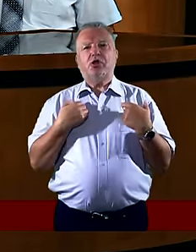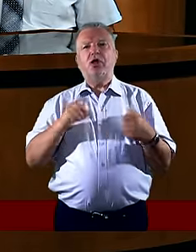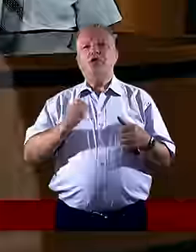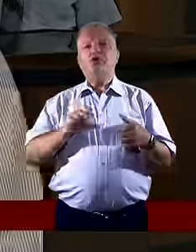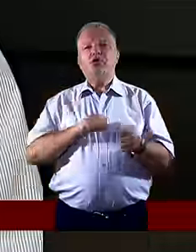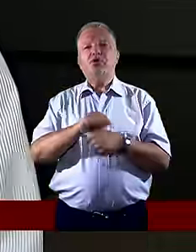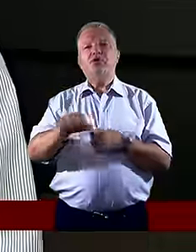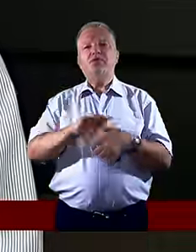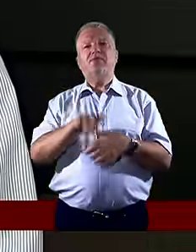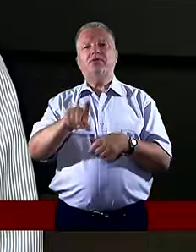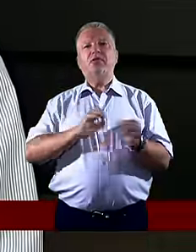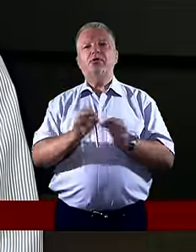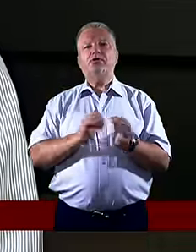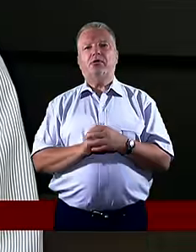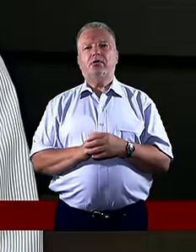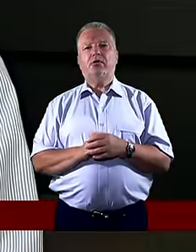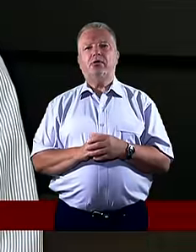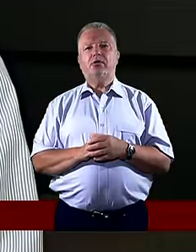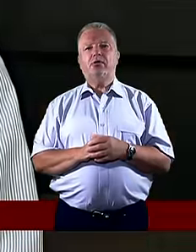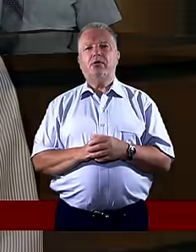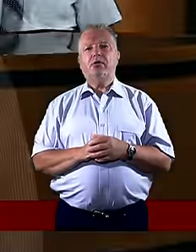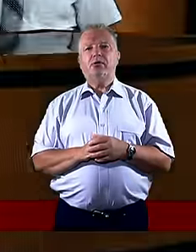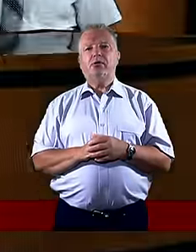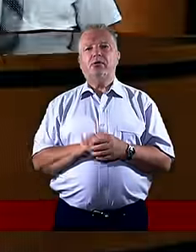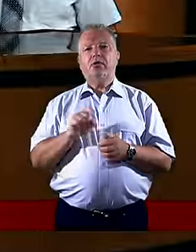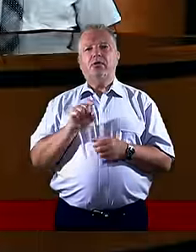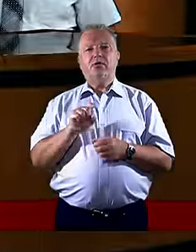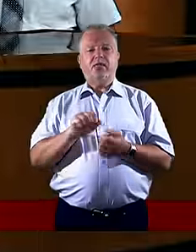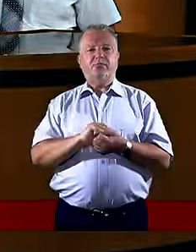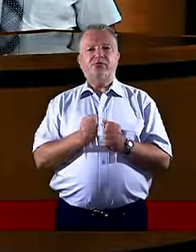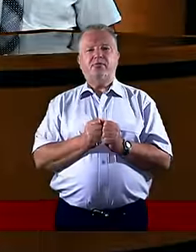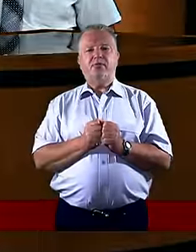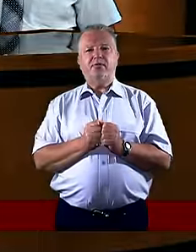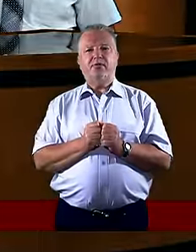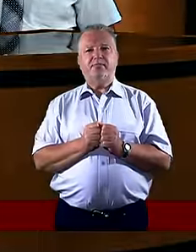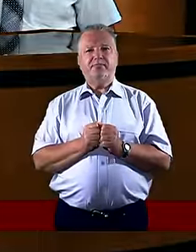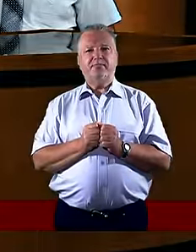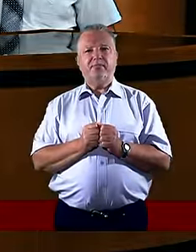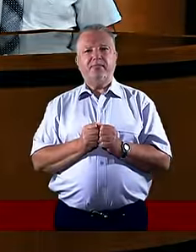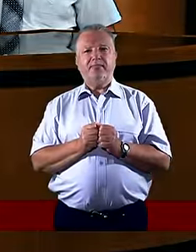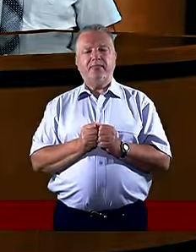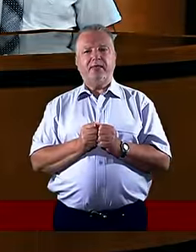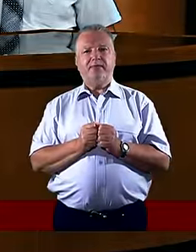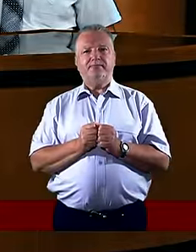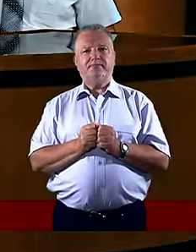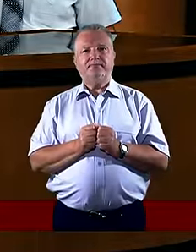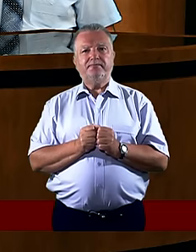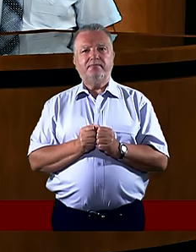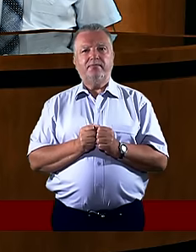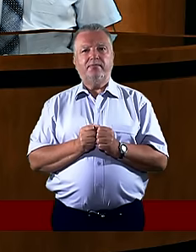życia. Co w tej historii jest? To są bardzo barwne epizody. Ale gdybyśmy tak